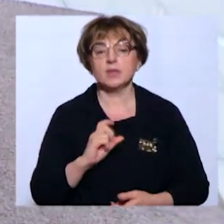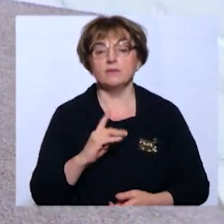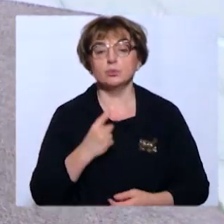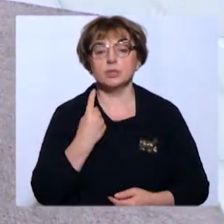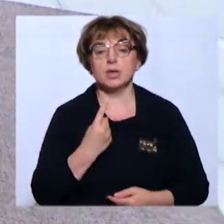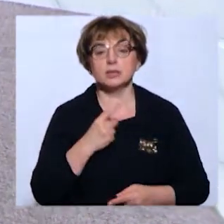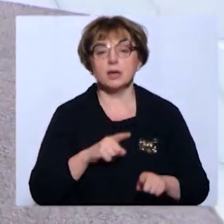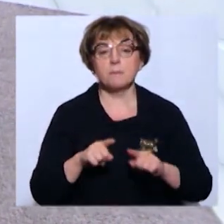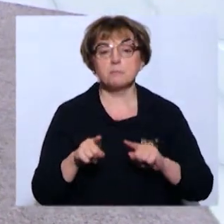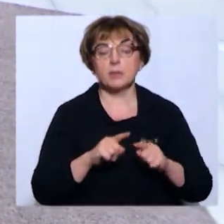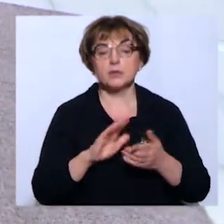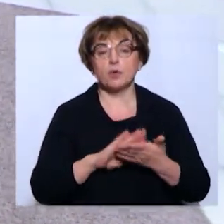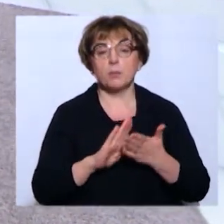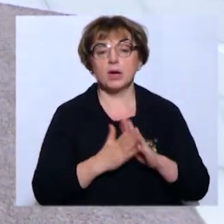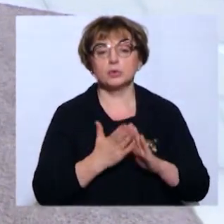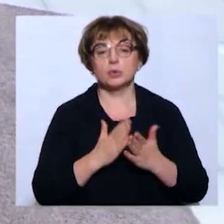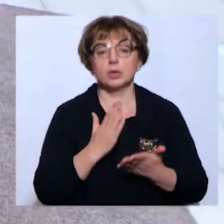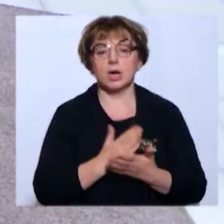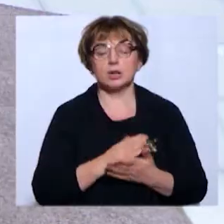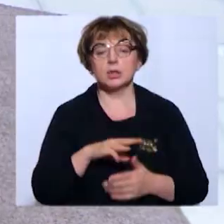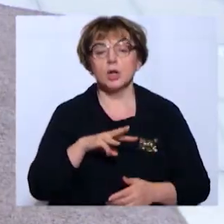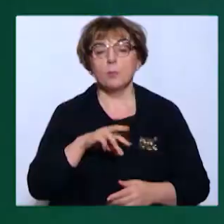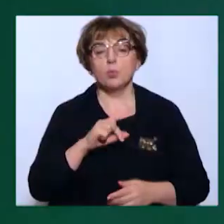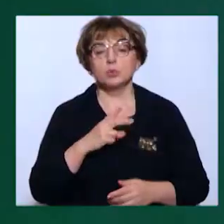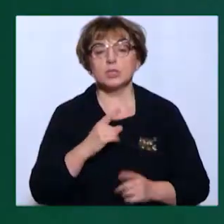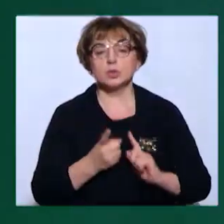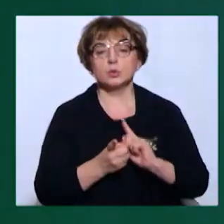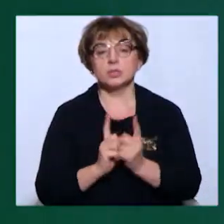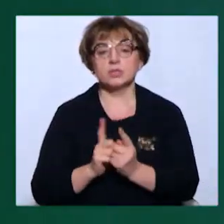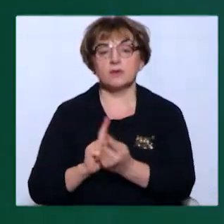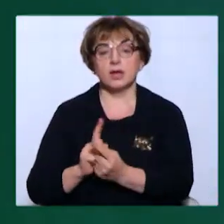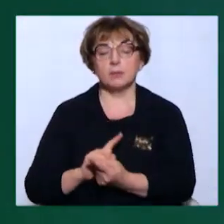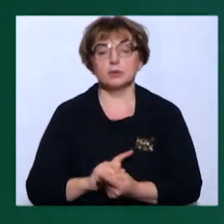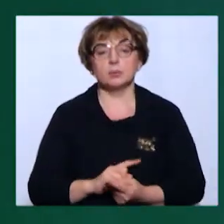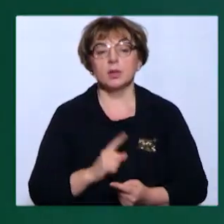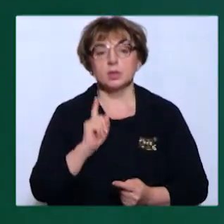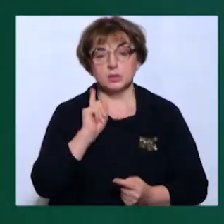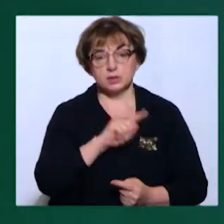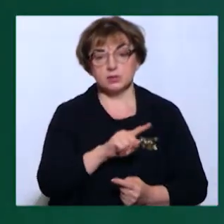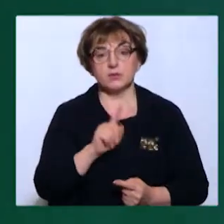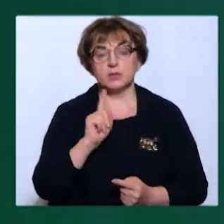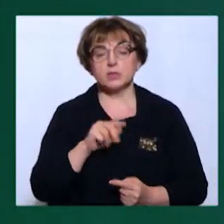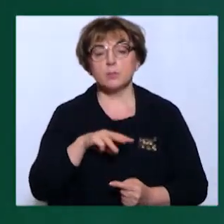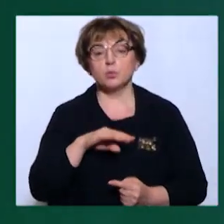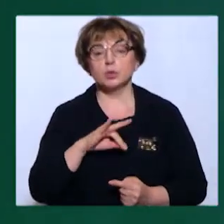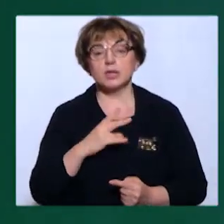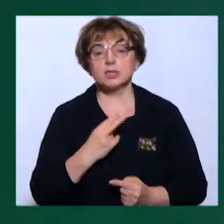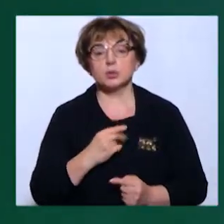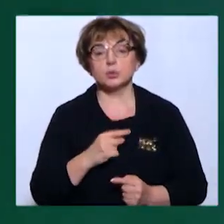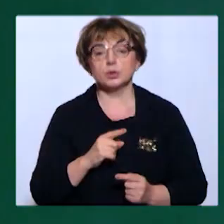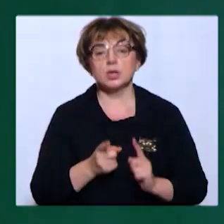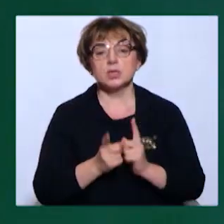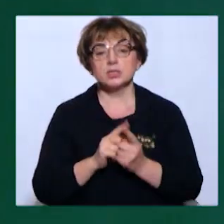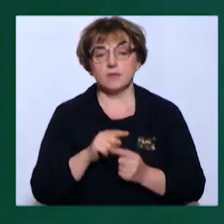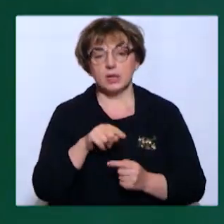ერთ-ერთი მამოძრავებელი ფაქტორი არის მუტაციური ცვალებადობა. თქვენ იცით მუტაციური ცვალებადობის შესახებ,